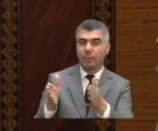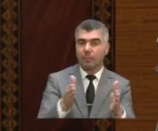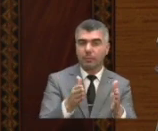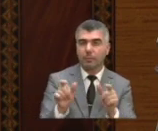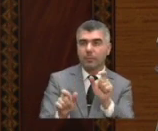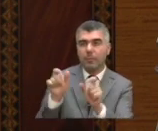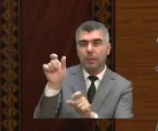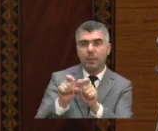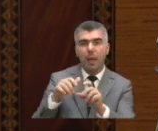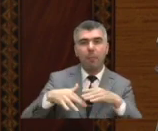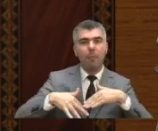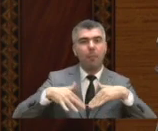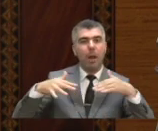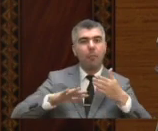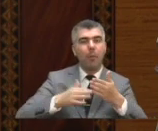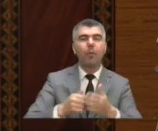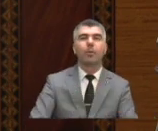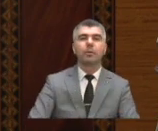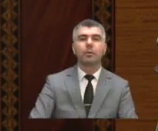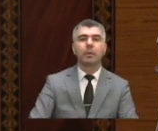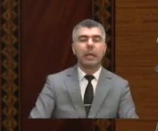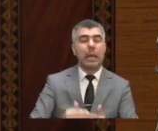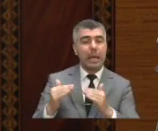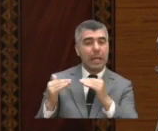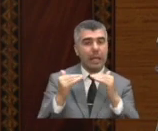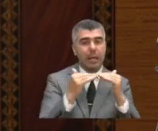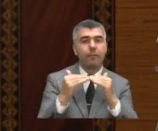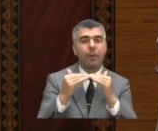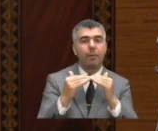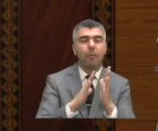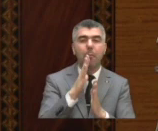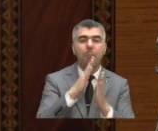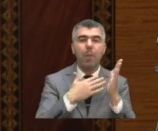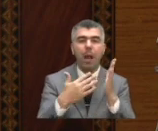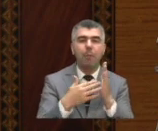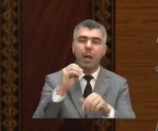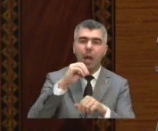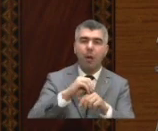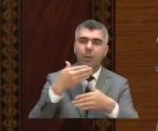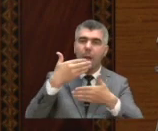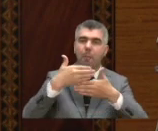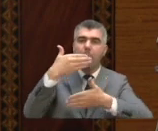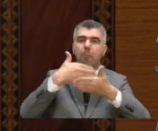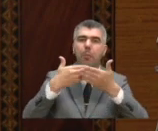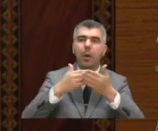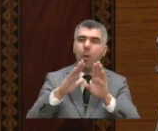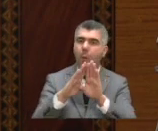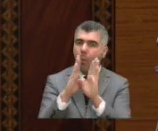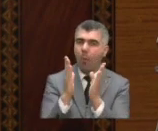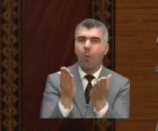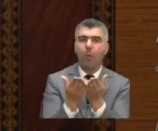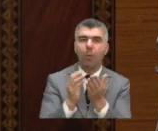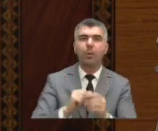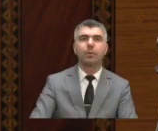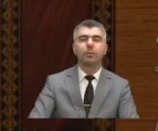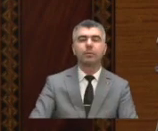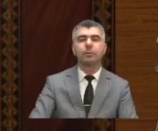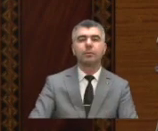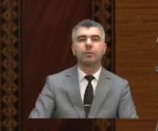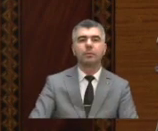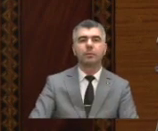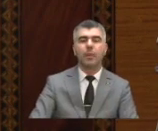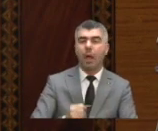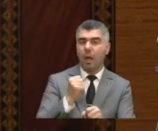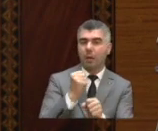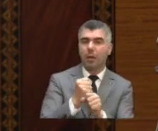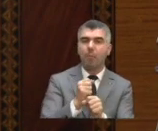البرلمانيون المحترمون موازه مع تفعيل برنامج اعاده البناء والتاهيل العام ستعمل